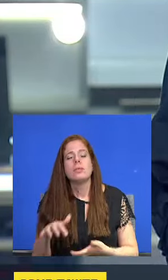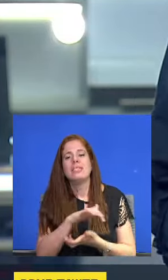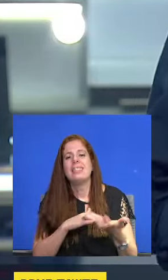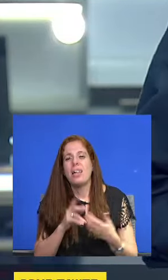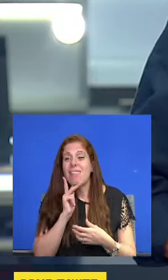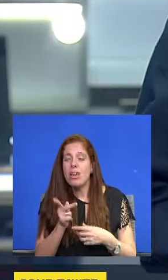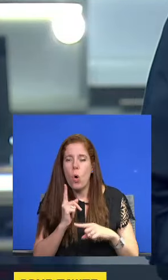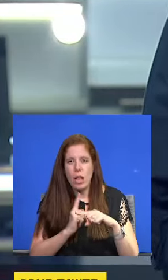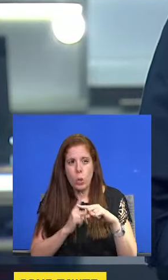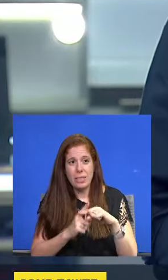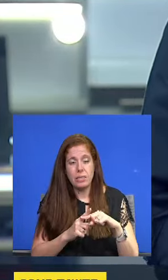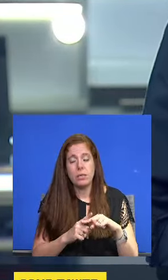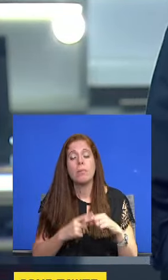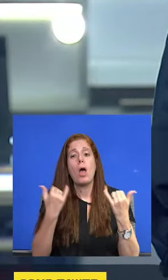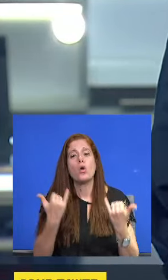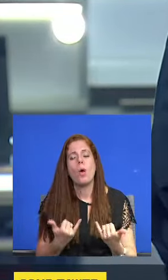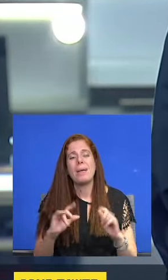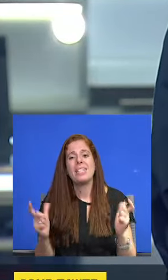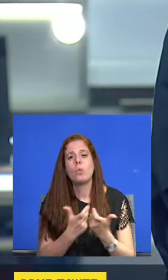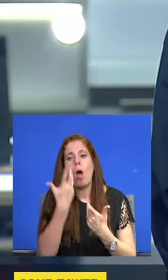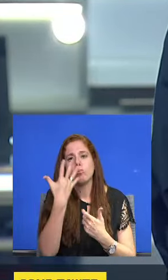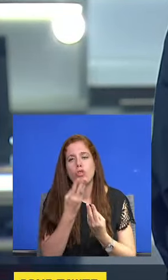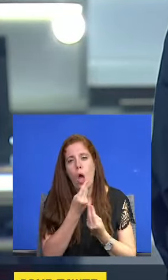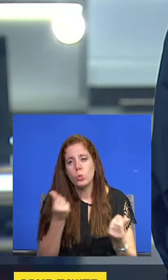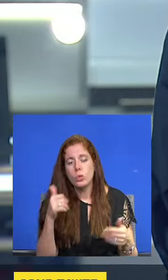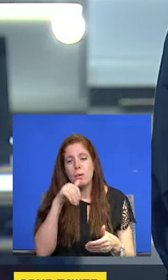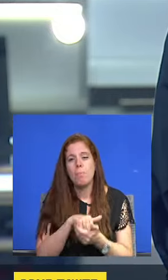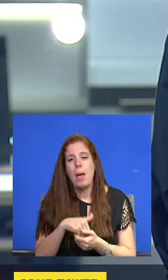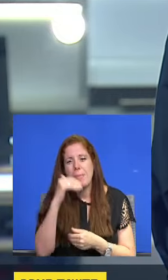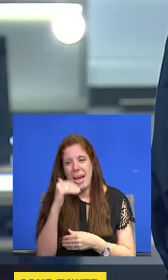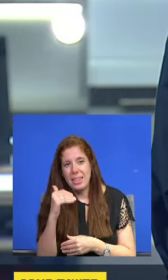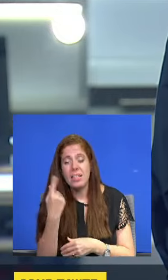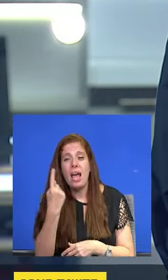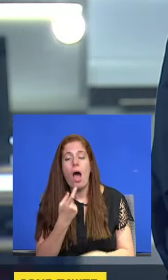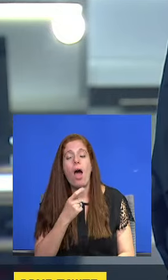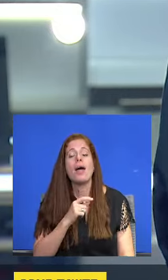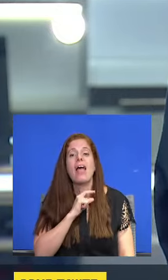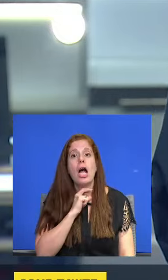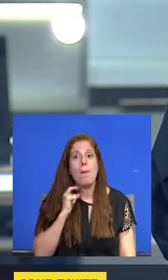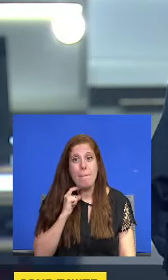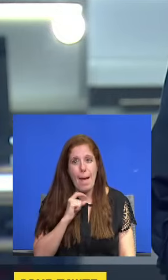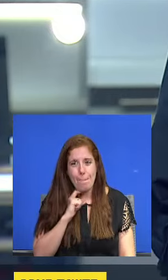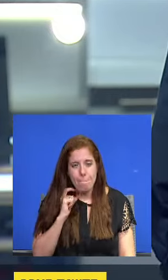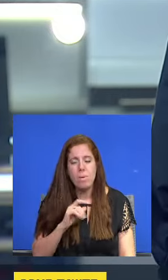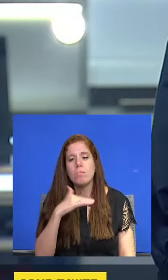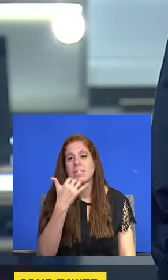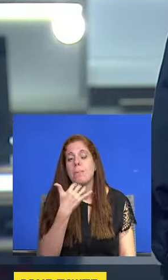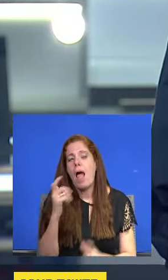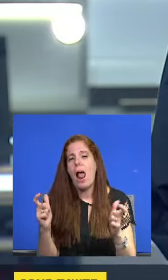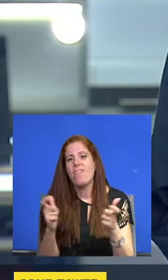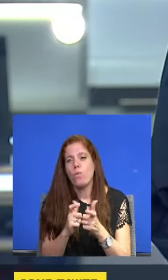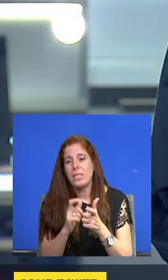אחרי הגינויים היום נעצרו 5 חשודים, בהם קטין. אחד הכמרים מספר לחיים גולדיץ' על קבוצת צעירים נוצרים מבית